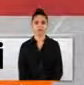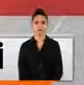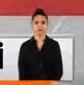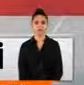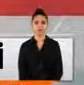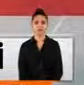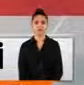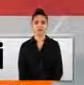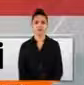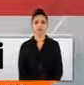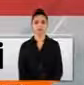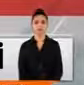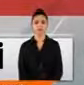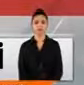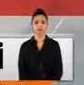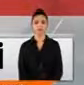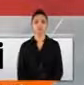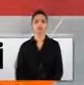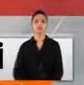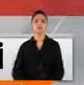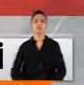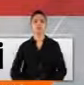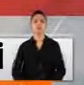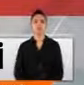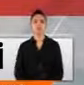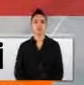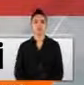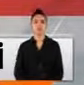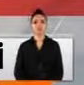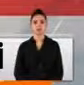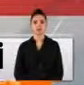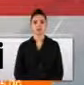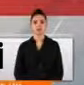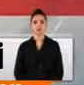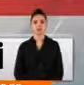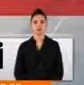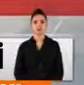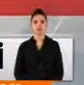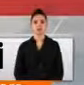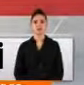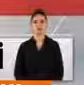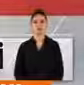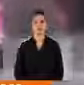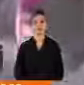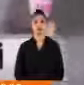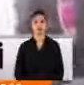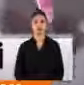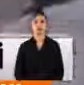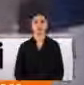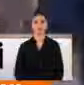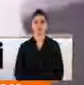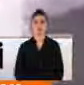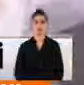Birlik ve beraberliğimize dokundu. Haberin oldu mu? Bundan dolayı vicdanın sızladı mı?